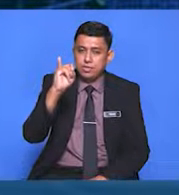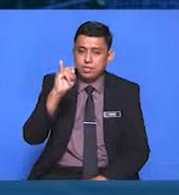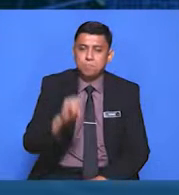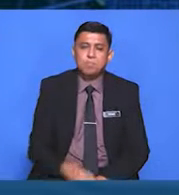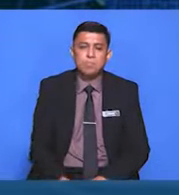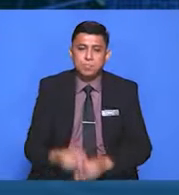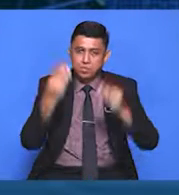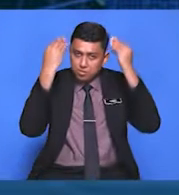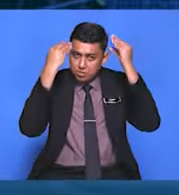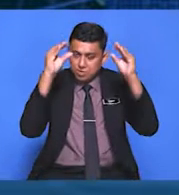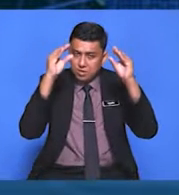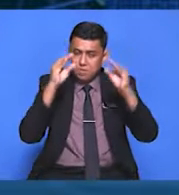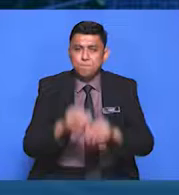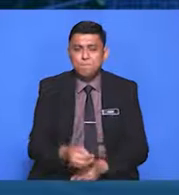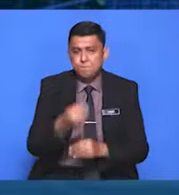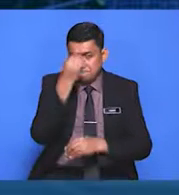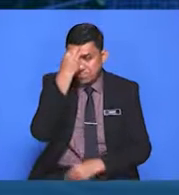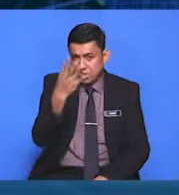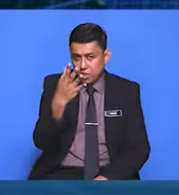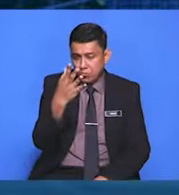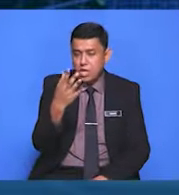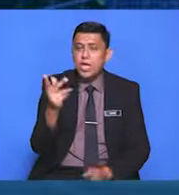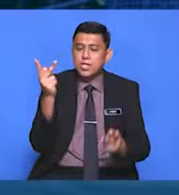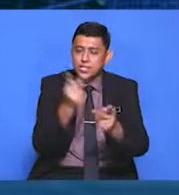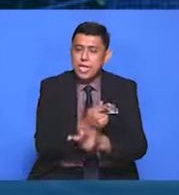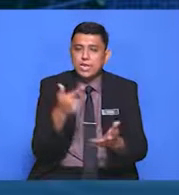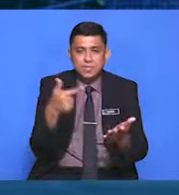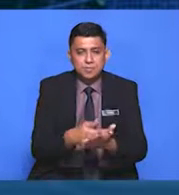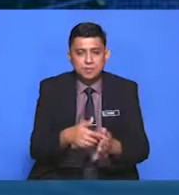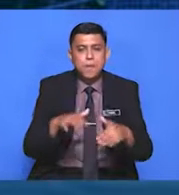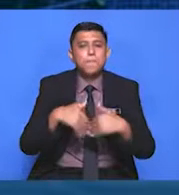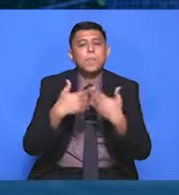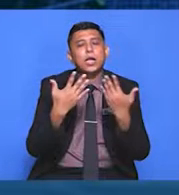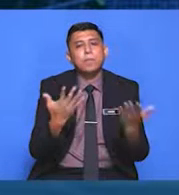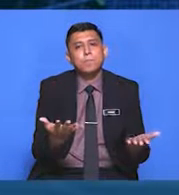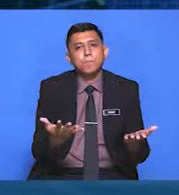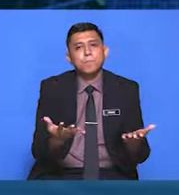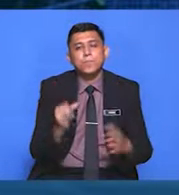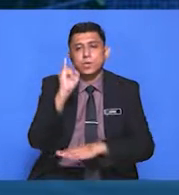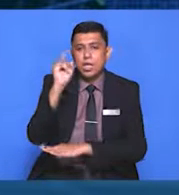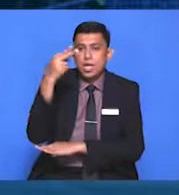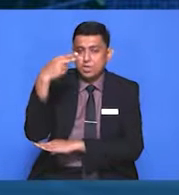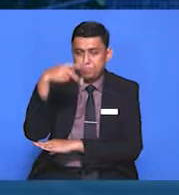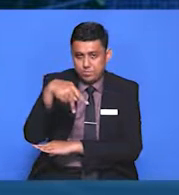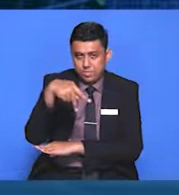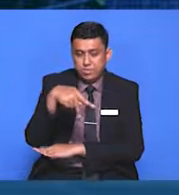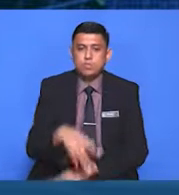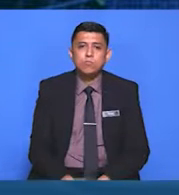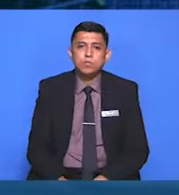Cikgu akan menerangkan sekali lagi bagaimana Indeks Harga Pengguna